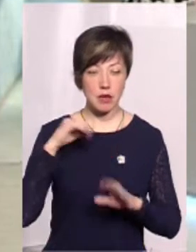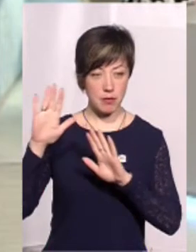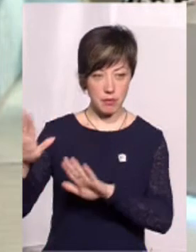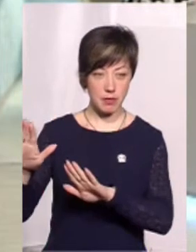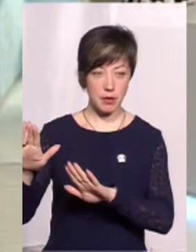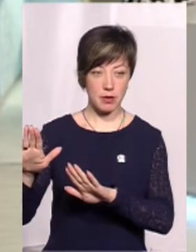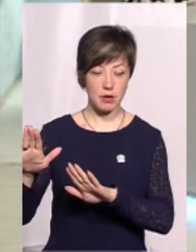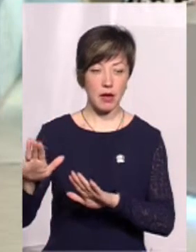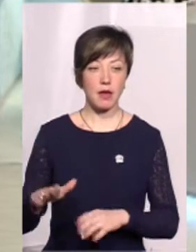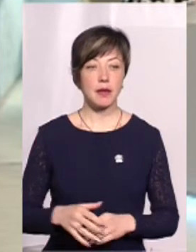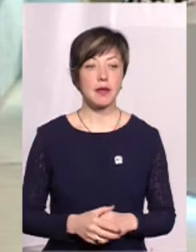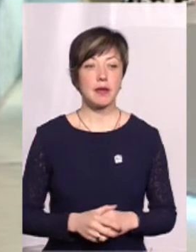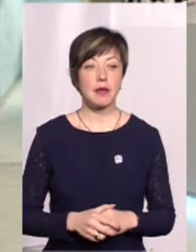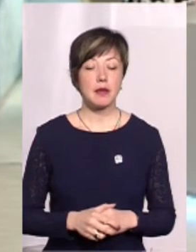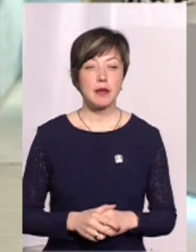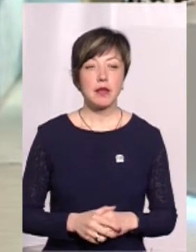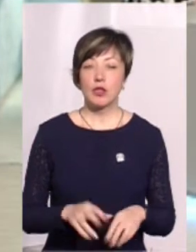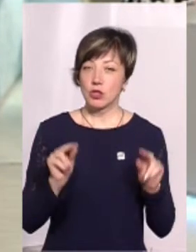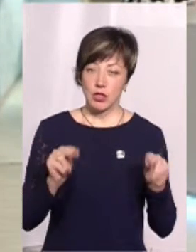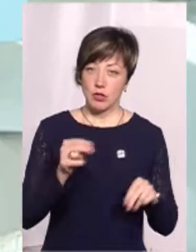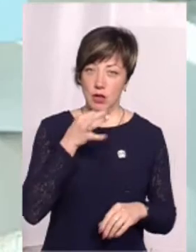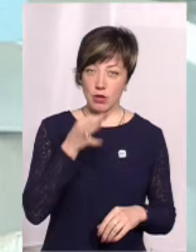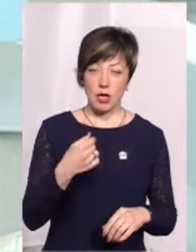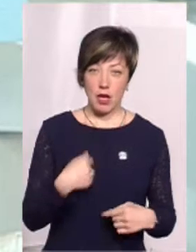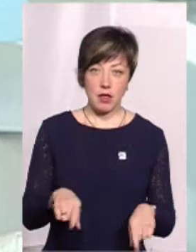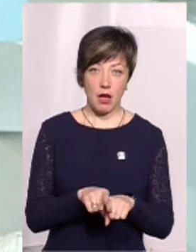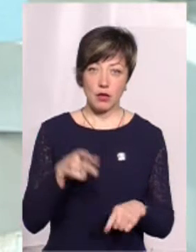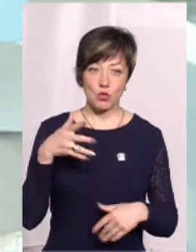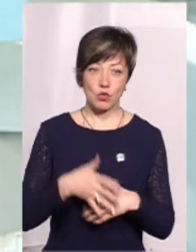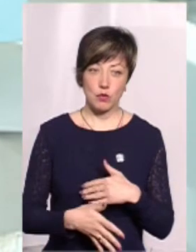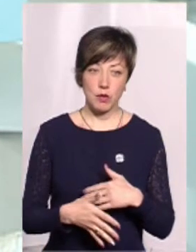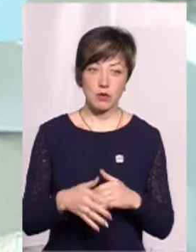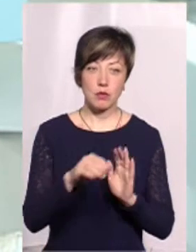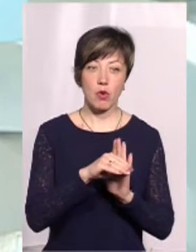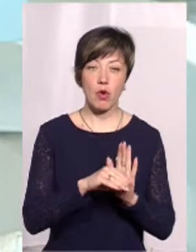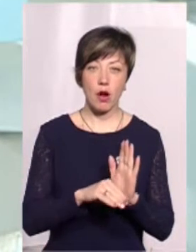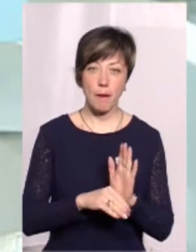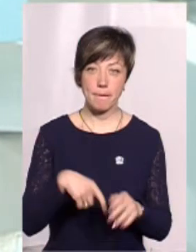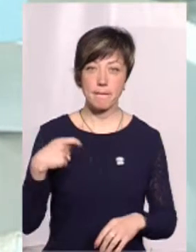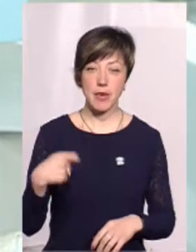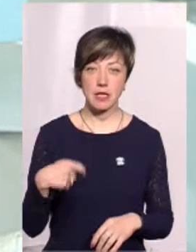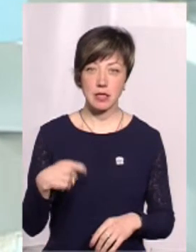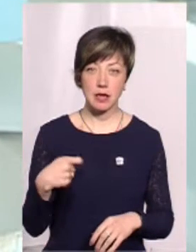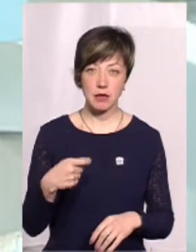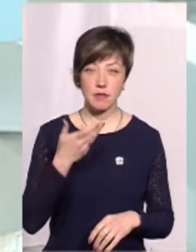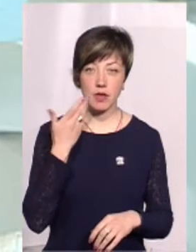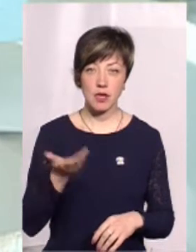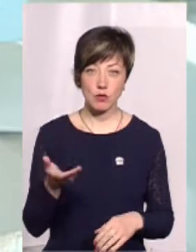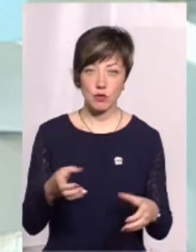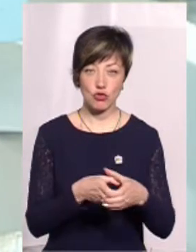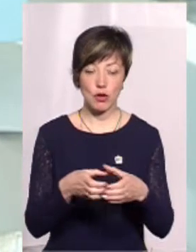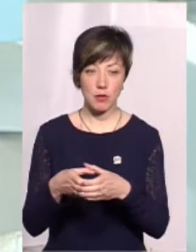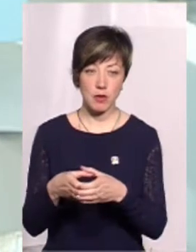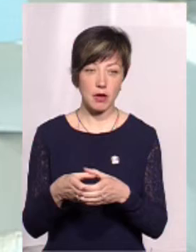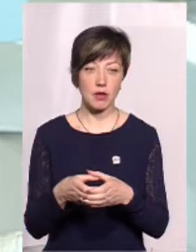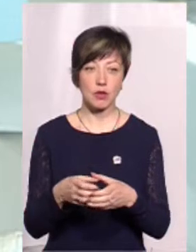там господарюють. Чесно кажучи, я так і не зрозумів з програми президента, з виступів його штабів,